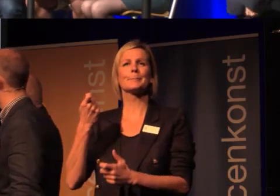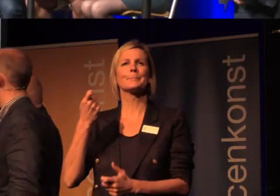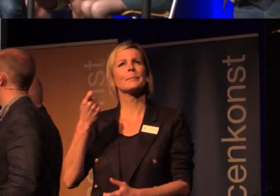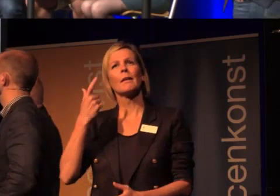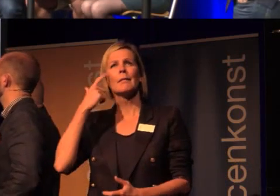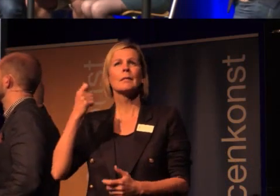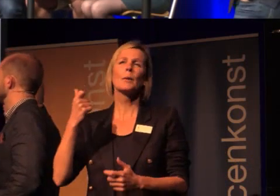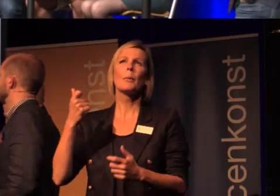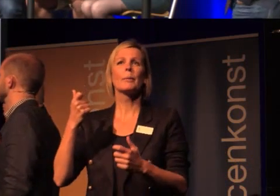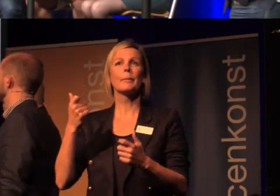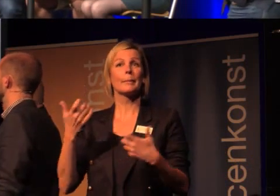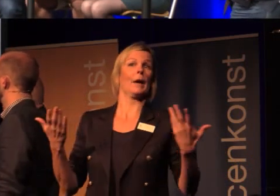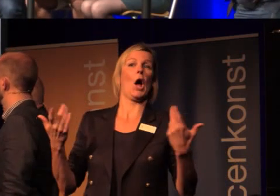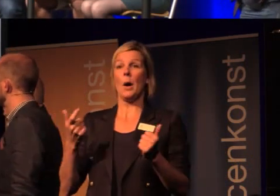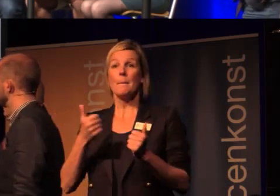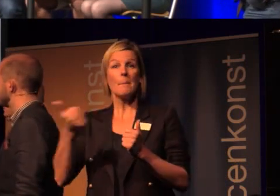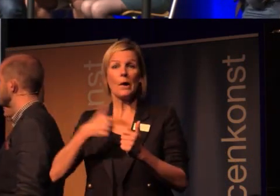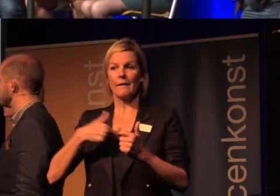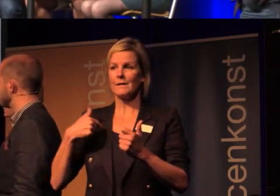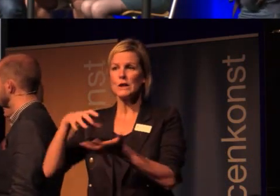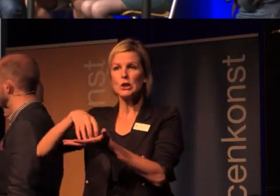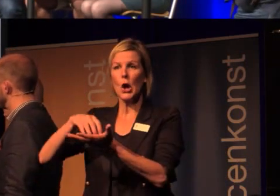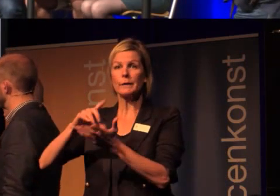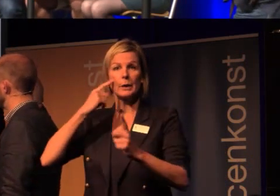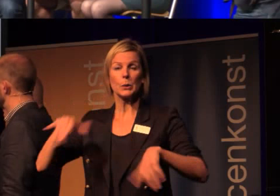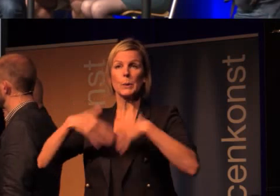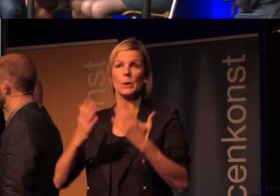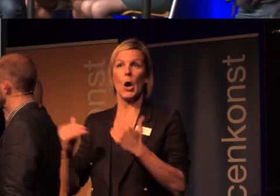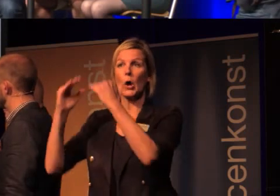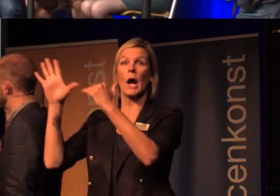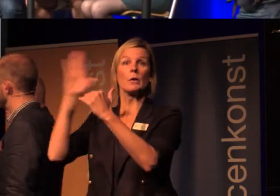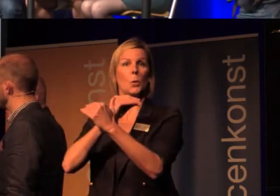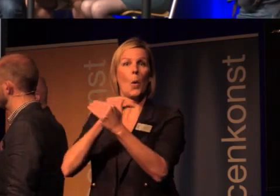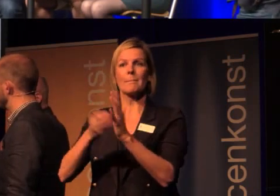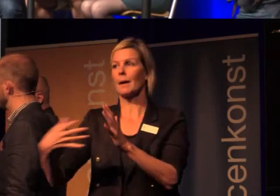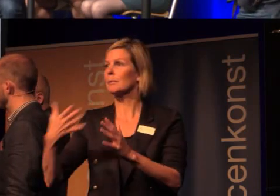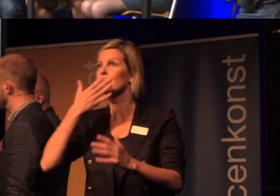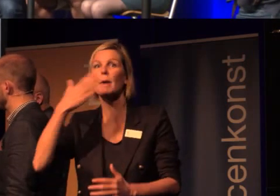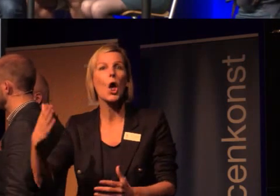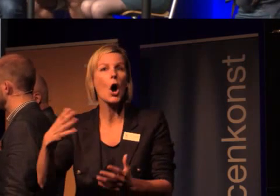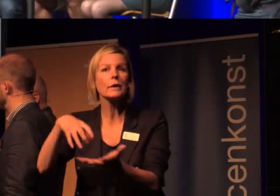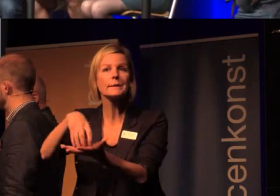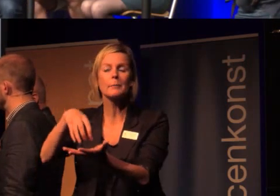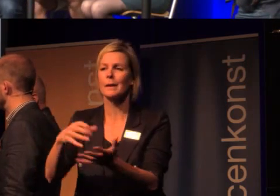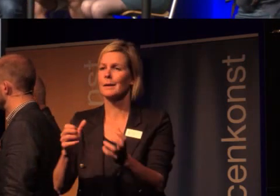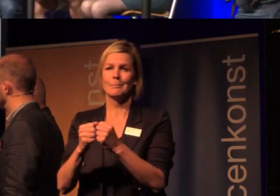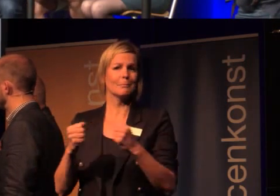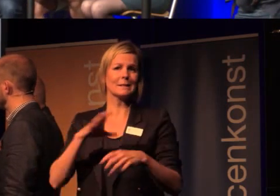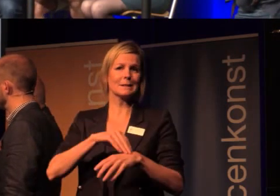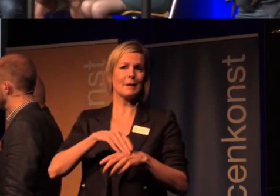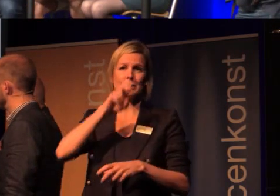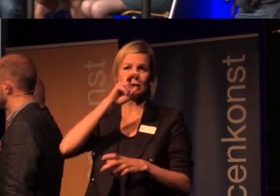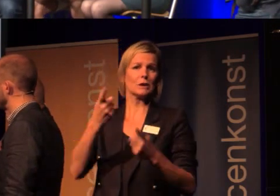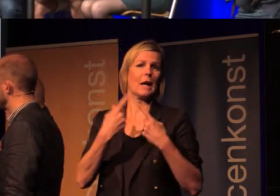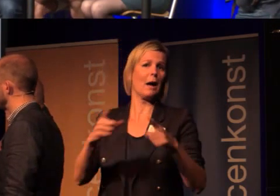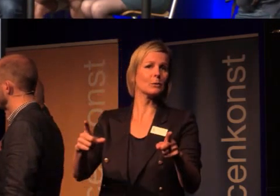men bara vi ökar den statliga delen av kulturen så kommer allting bli bra. Alltså, Sverige ser inte ut som det gjorde när kulturen